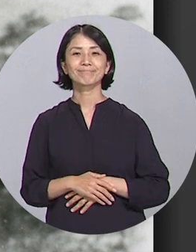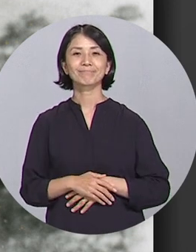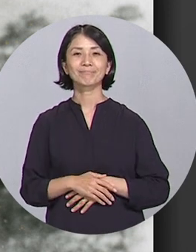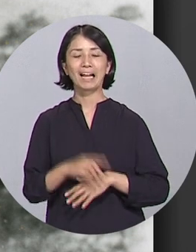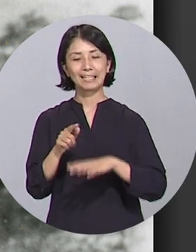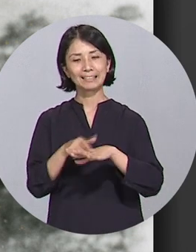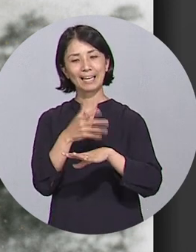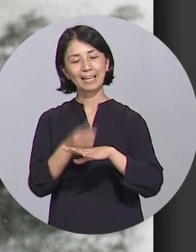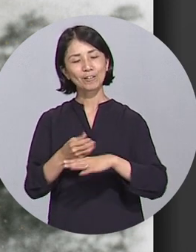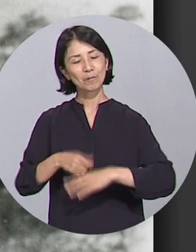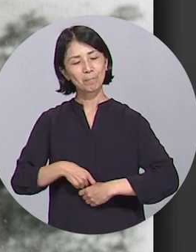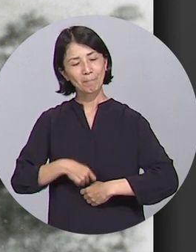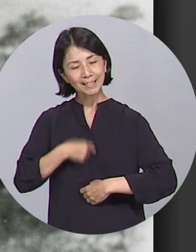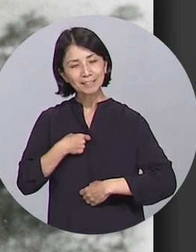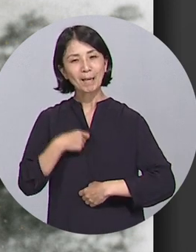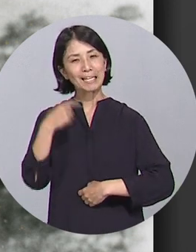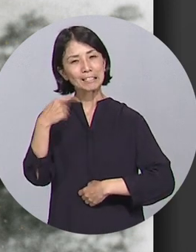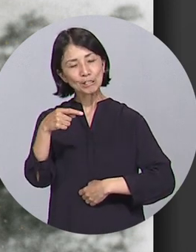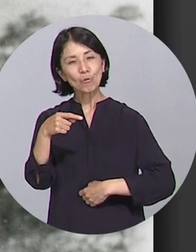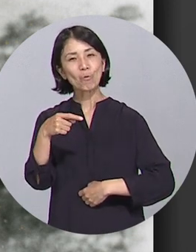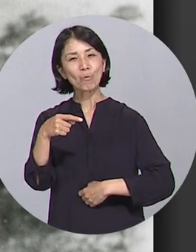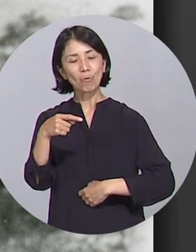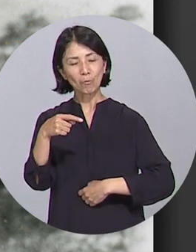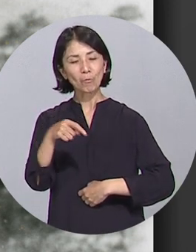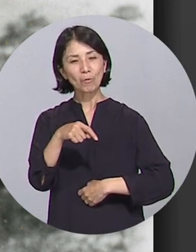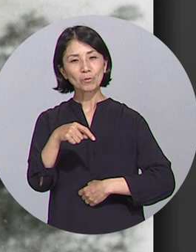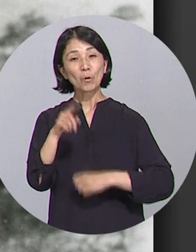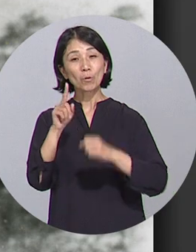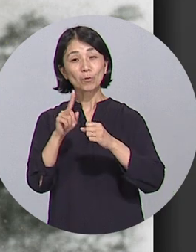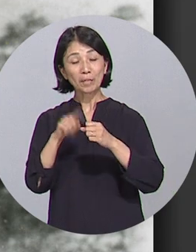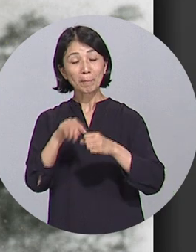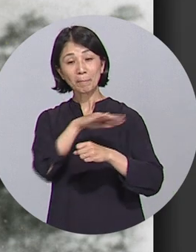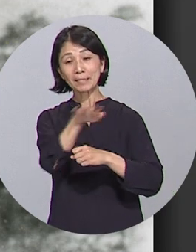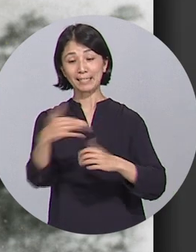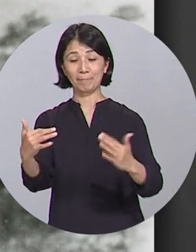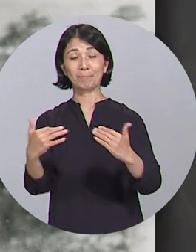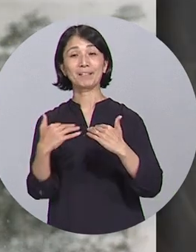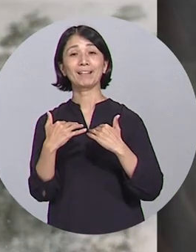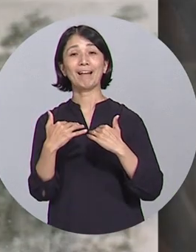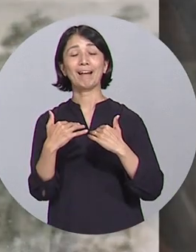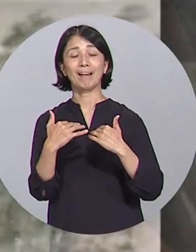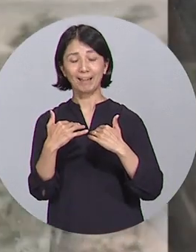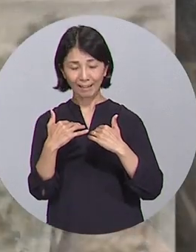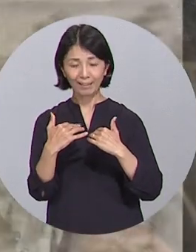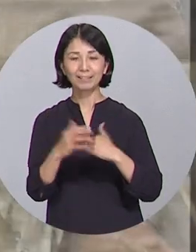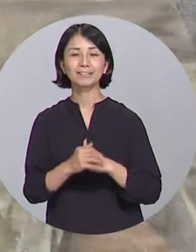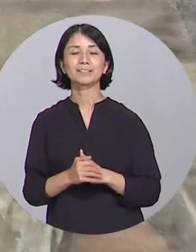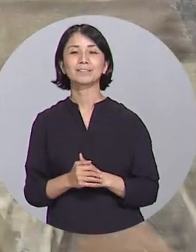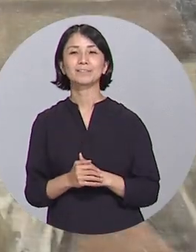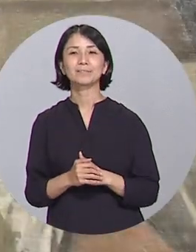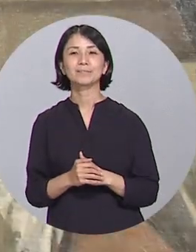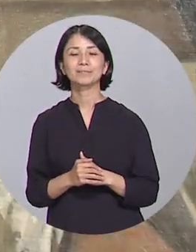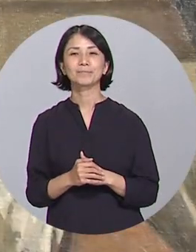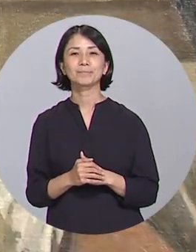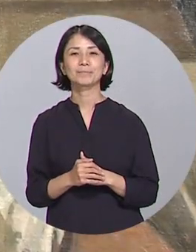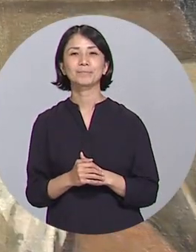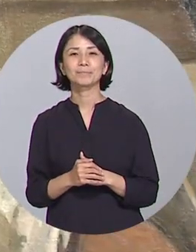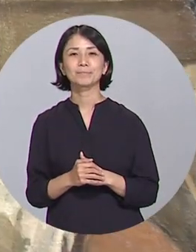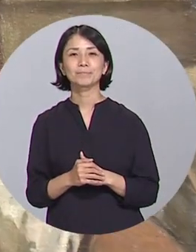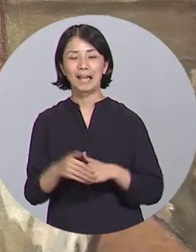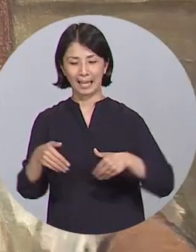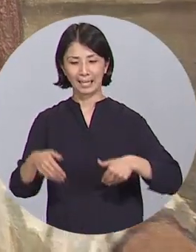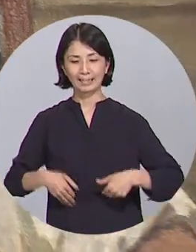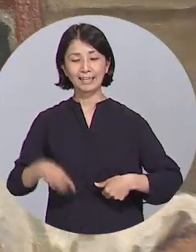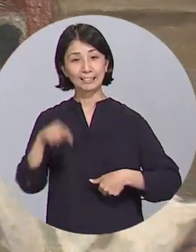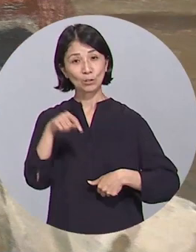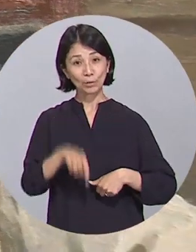な寺内の指導を慕って若い画家たちが寺内のもとにだんだん集まるようになりました。その弟子の一